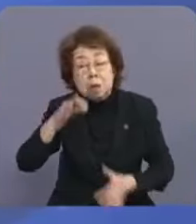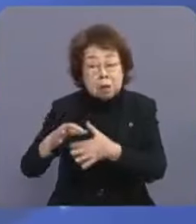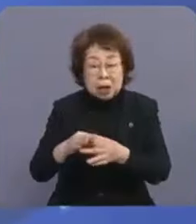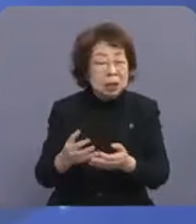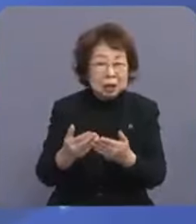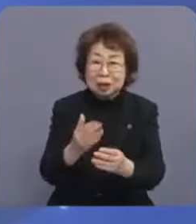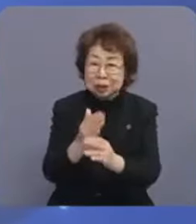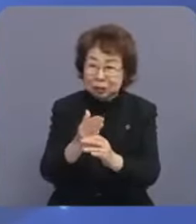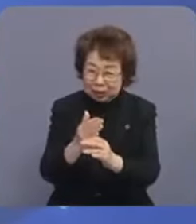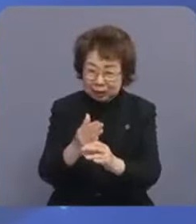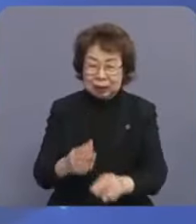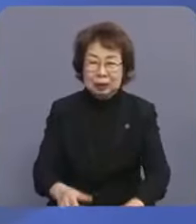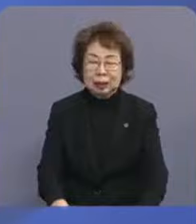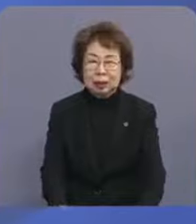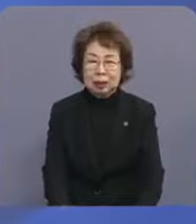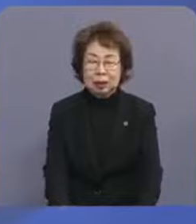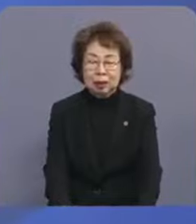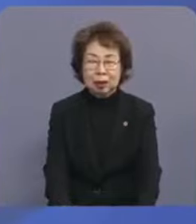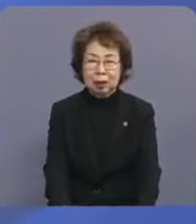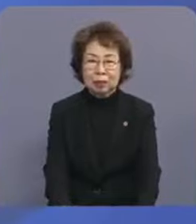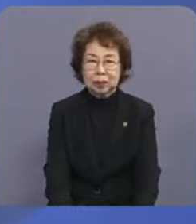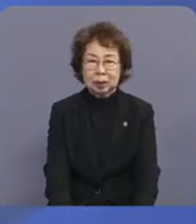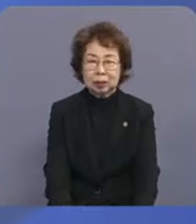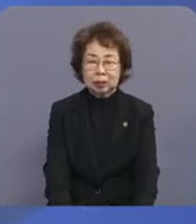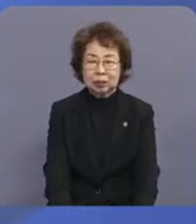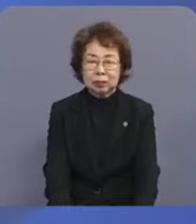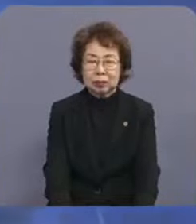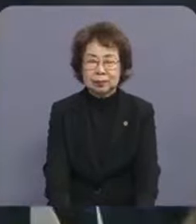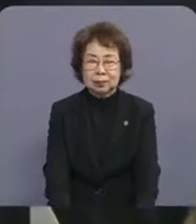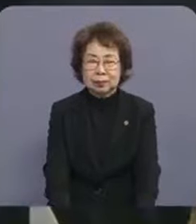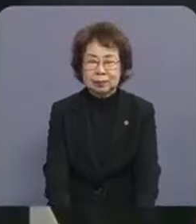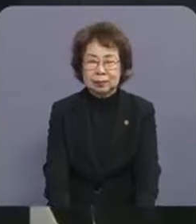끌었습니다. 이 소식 김영록 기자가 보도합니다.